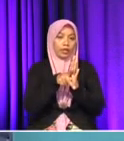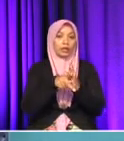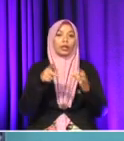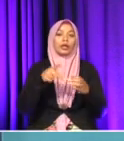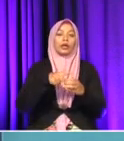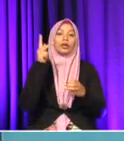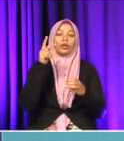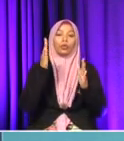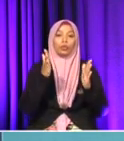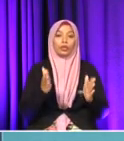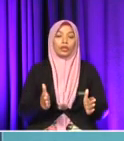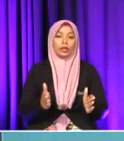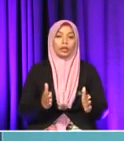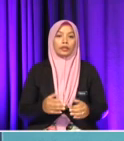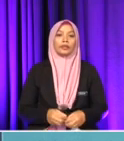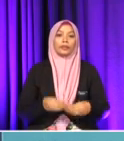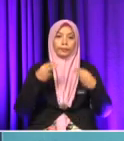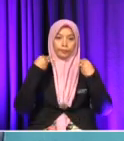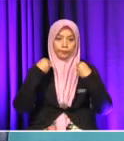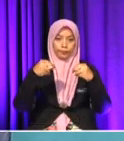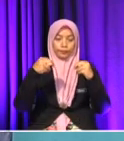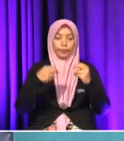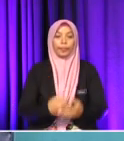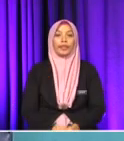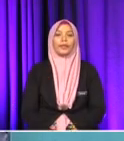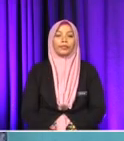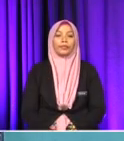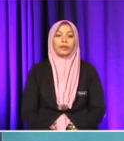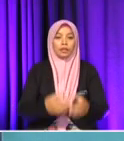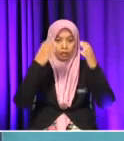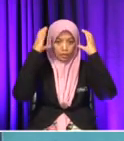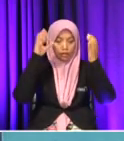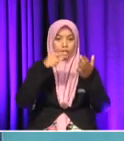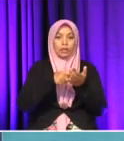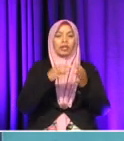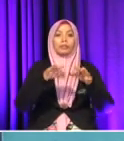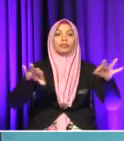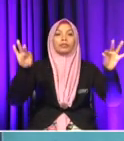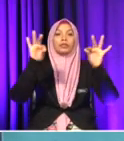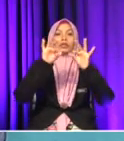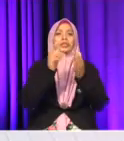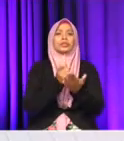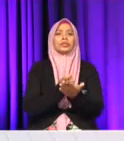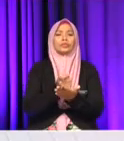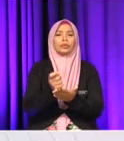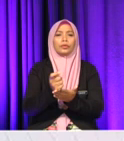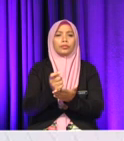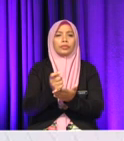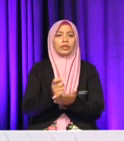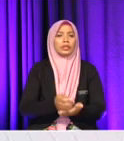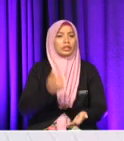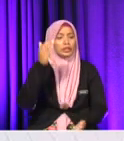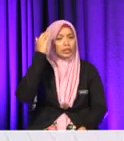kemudian kalau kita lihat di dalam slide cigu ini kepentingan seterusnya adalah memberi tanggapan awal